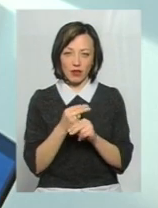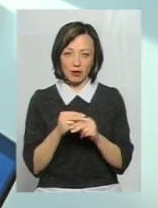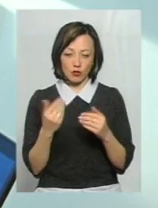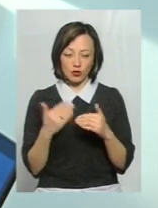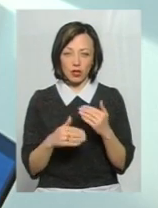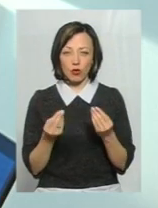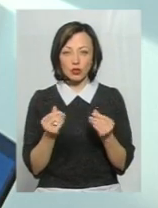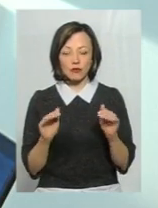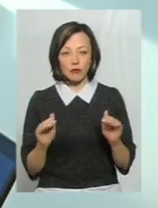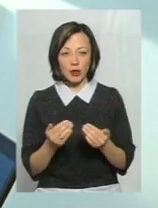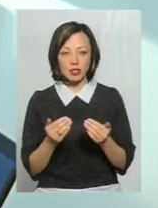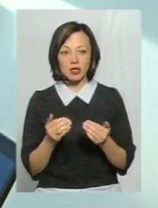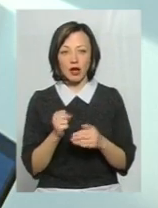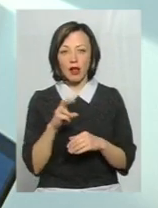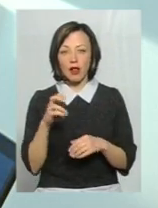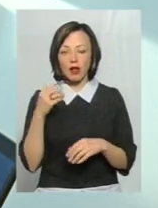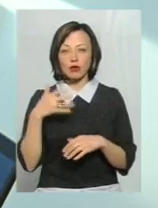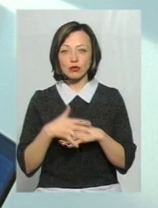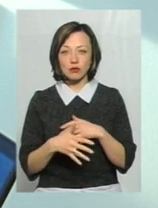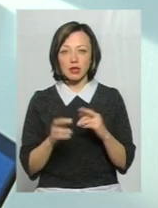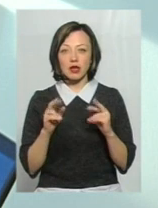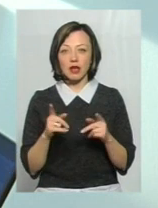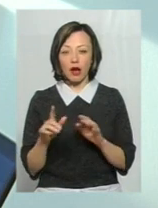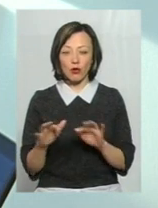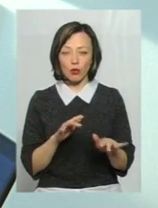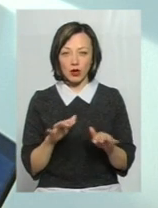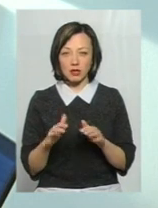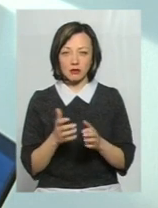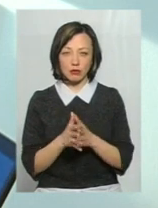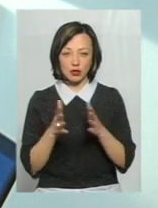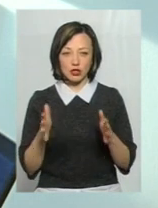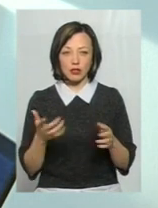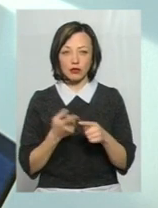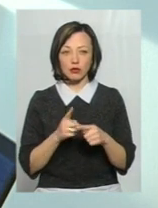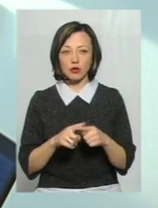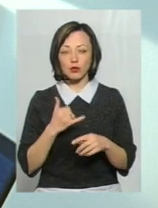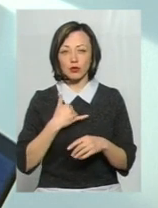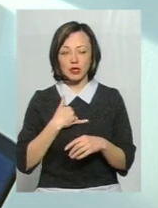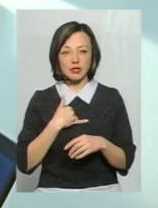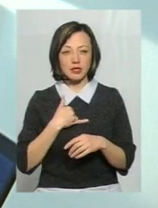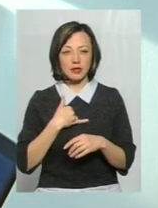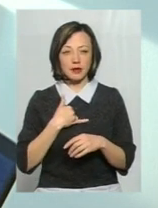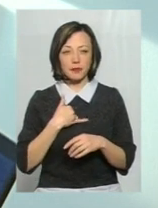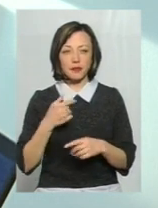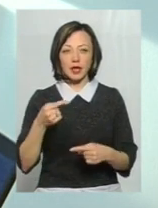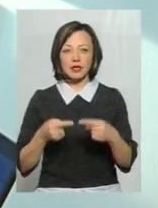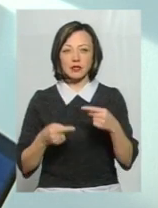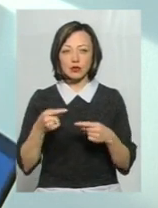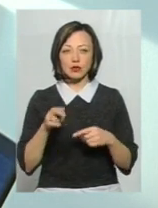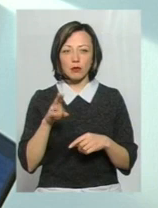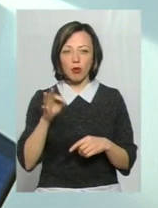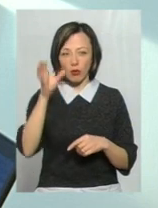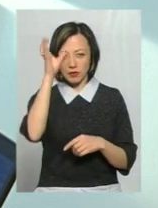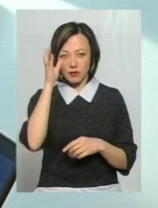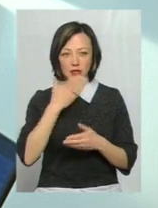і коштів менше, але розуміння, як рухатися, більше. І тому в нас практично дискусій по освіті